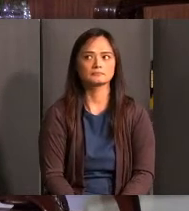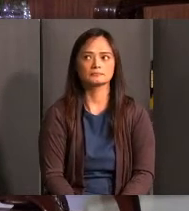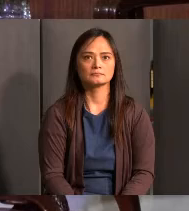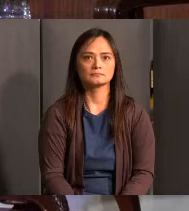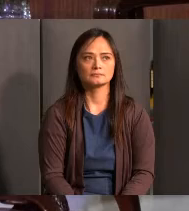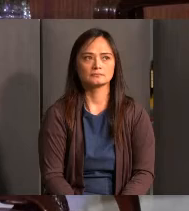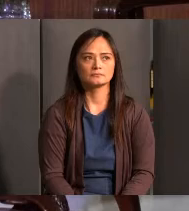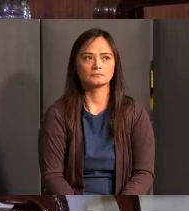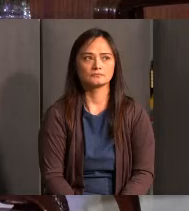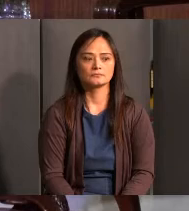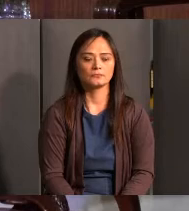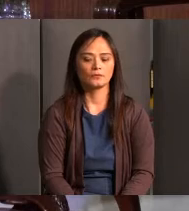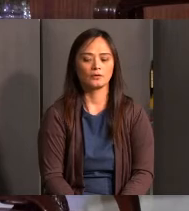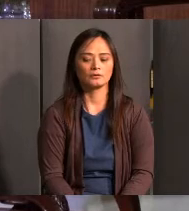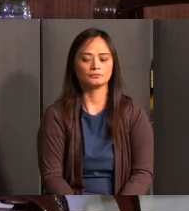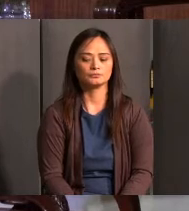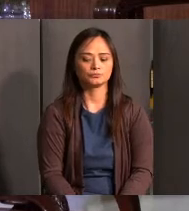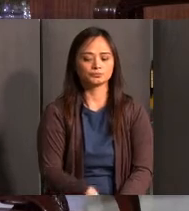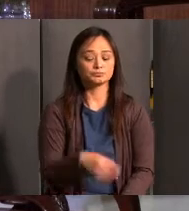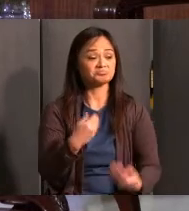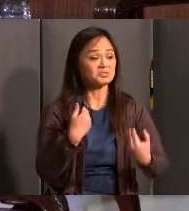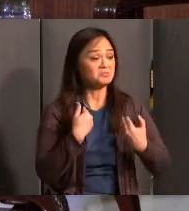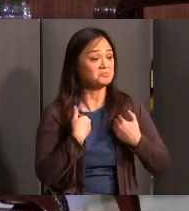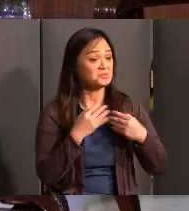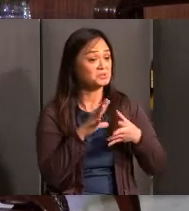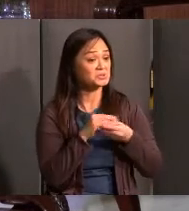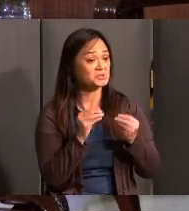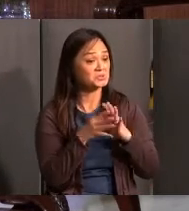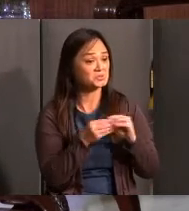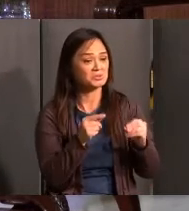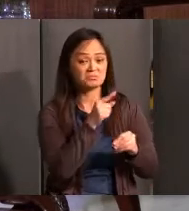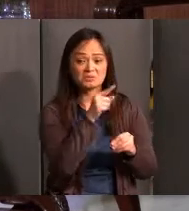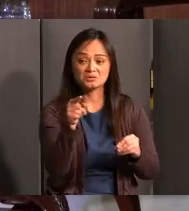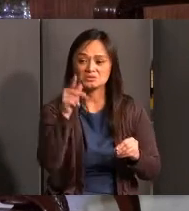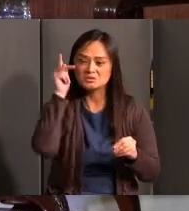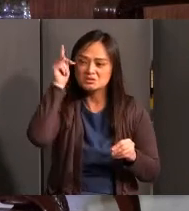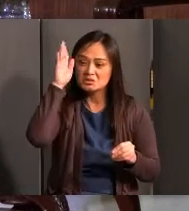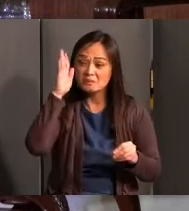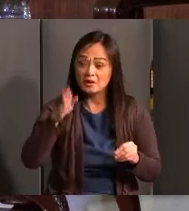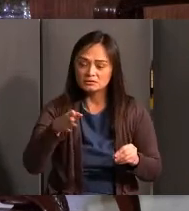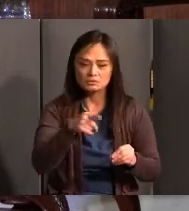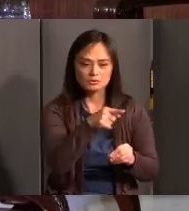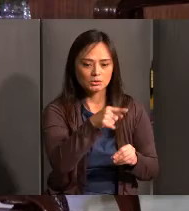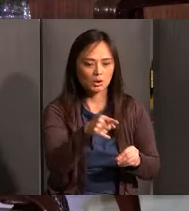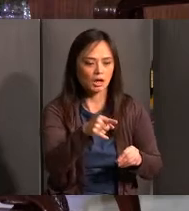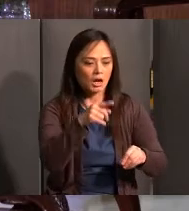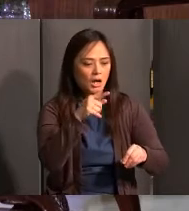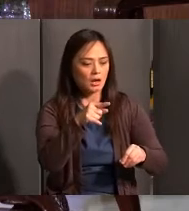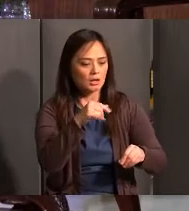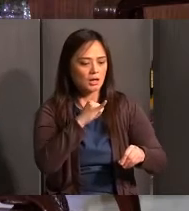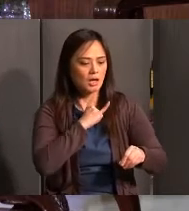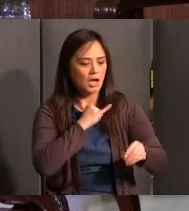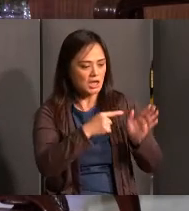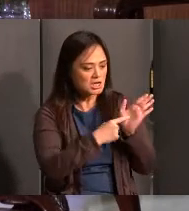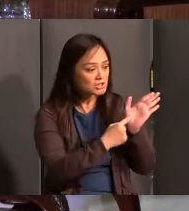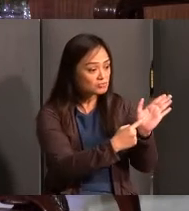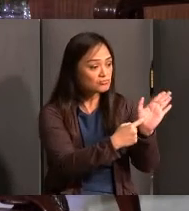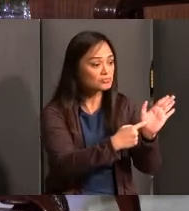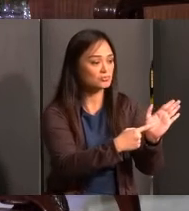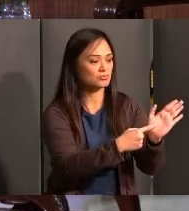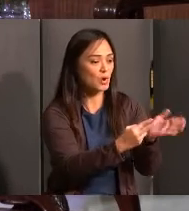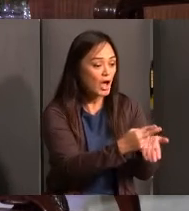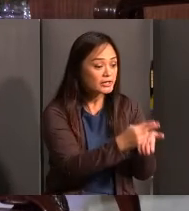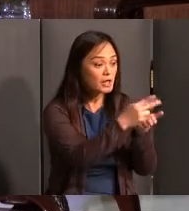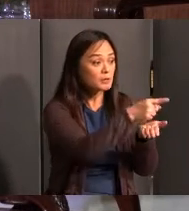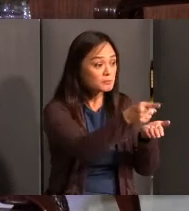sa kung saan ka nandun. Hindi kita in-endorse para magkaroon ka ng titulo para sa iyo. Nakikinig po ba